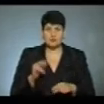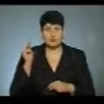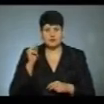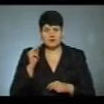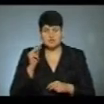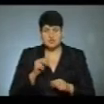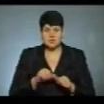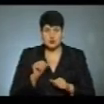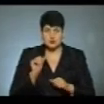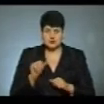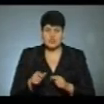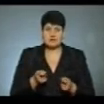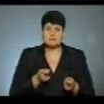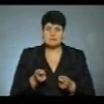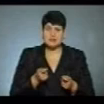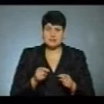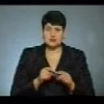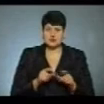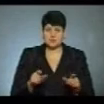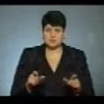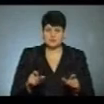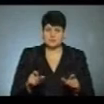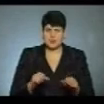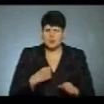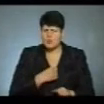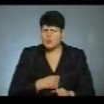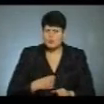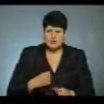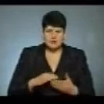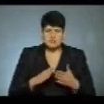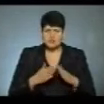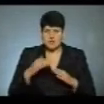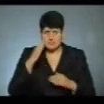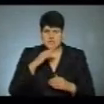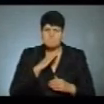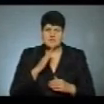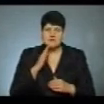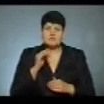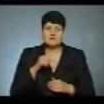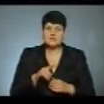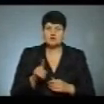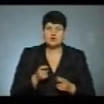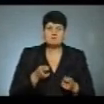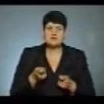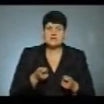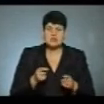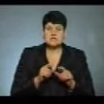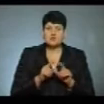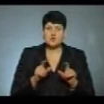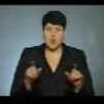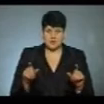навчанні, зокрема, адміністрацією школи. Обурила ситуація батьків те, що адміністрація